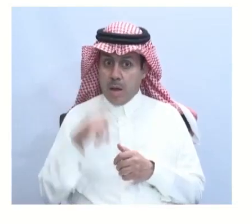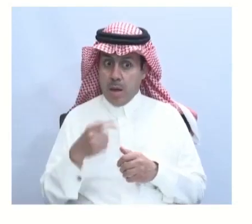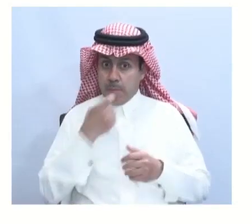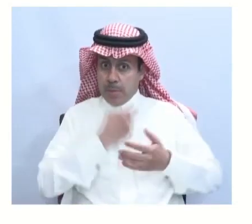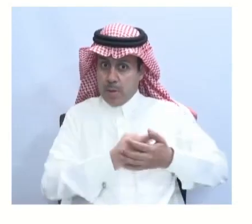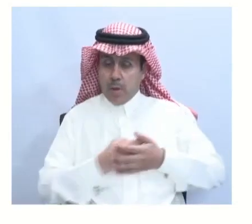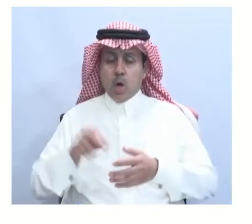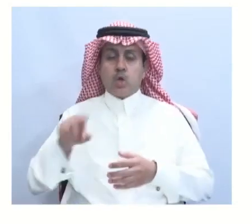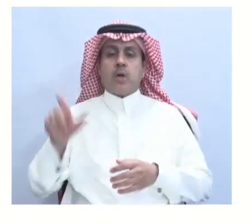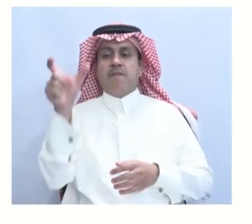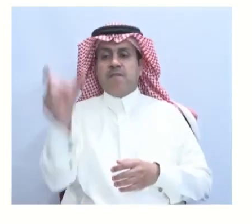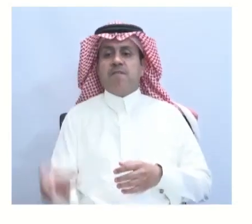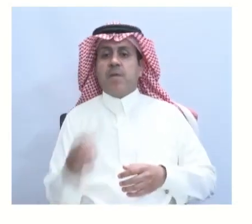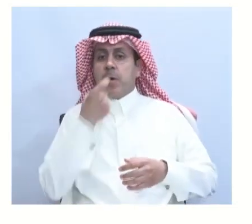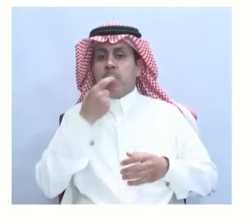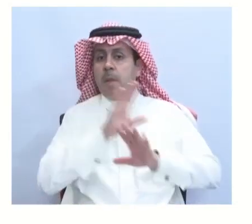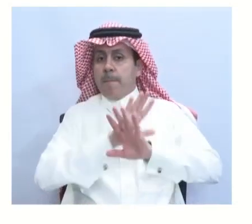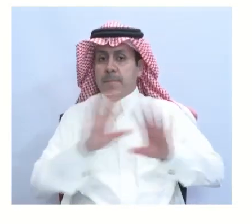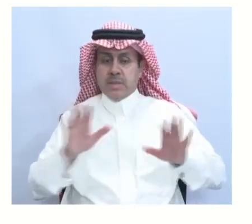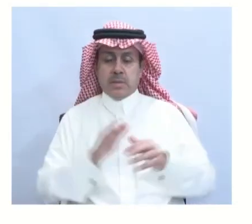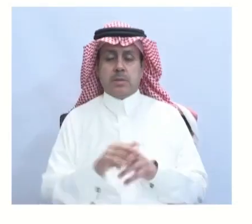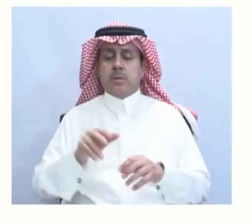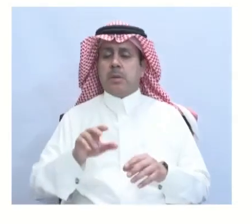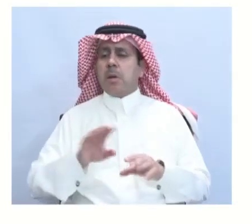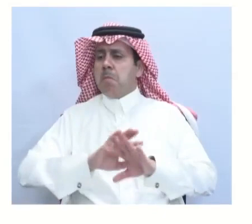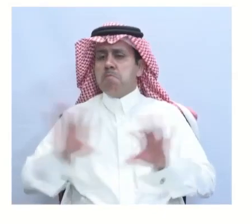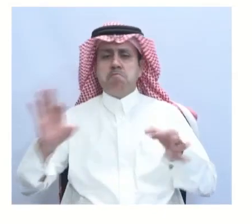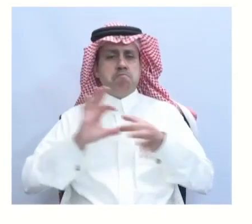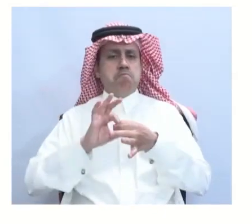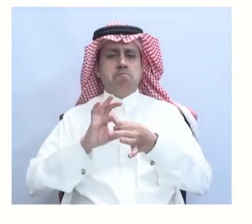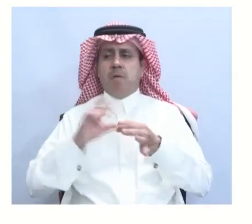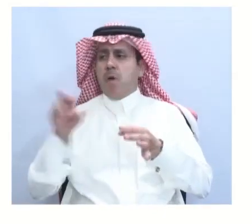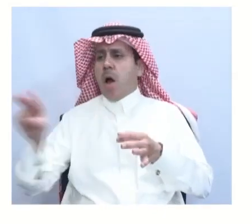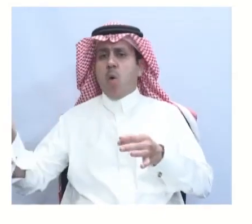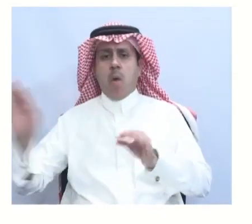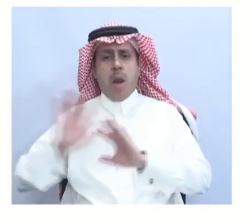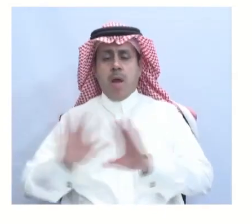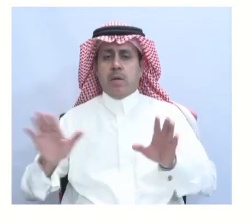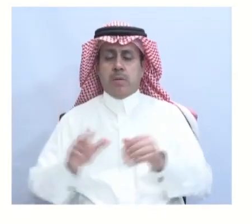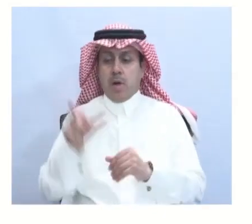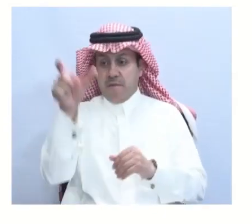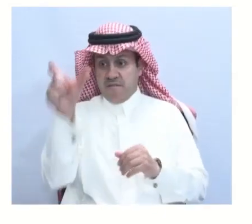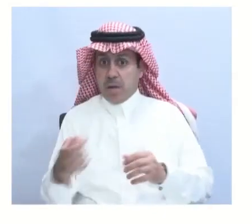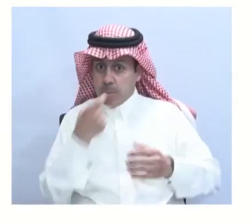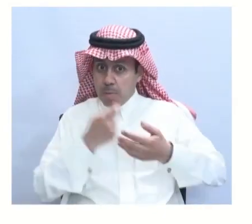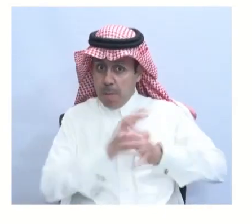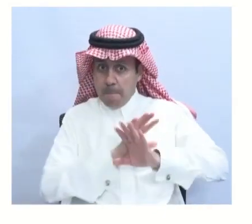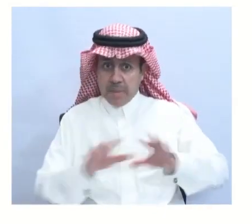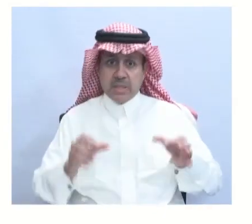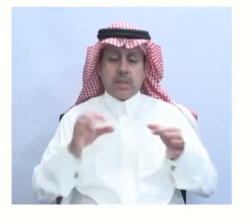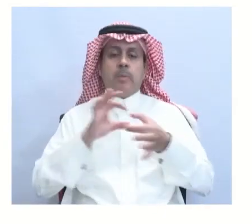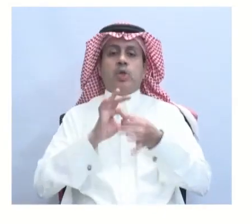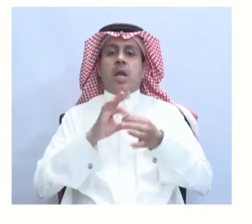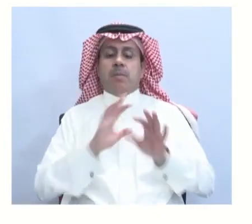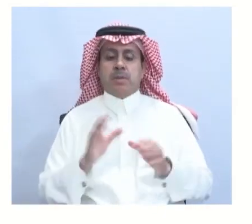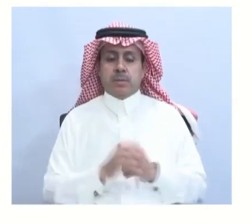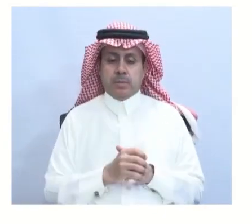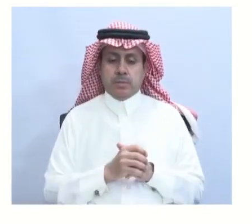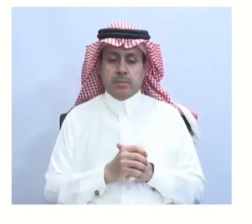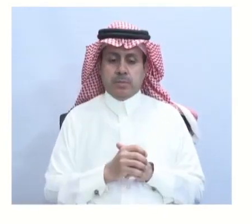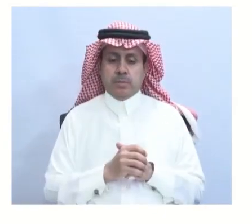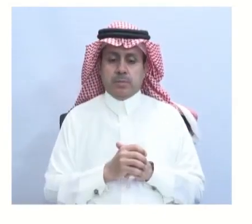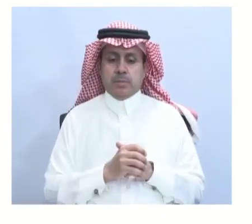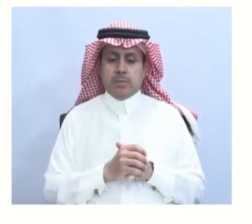تخص المرتضع فقط ولا علاقه لها باخوه اخوانه واخواته ونحو ذلك ناتي